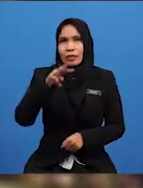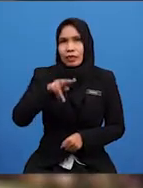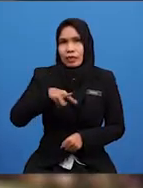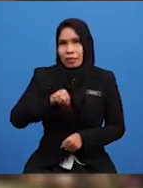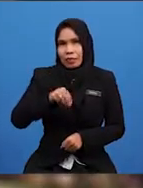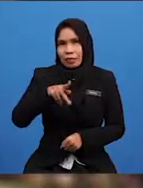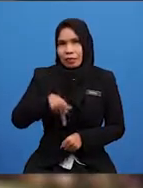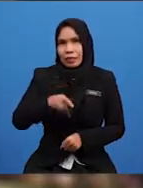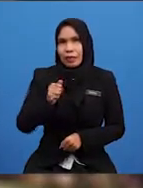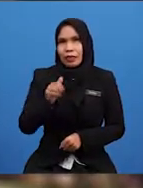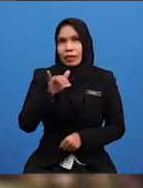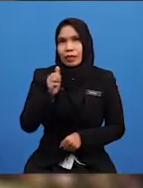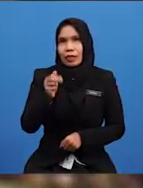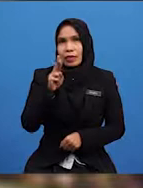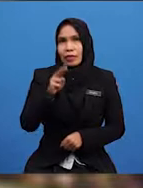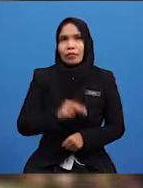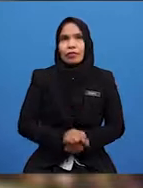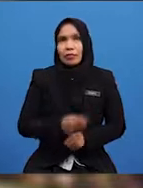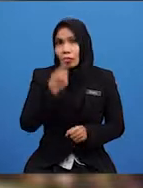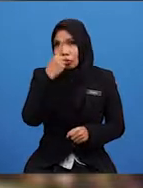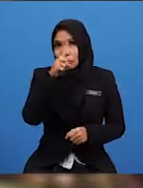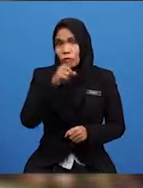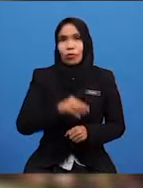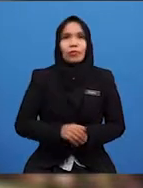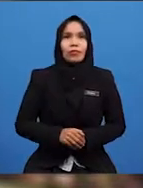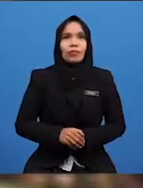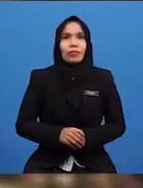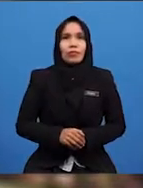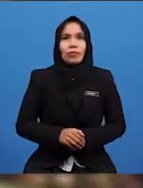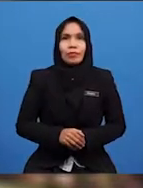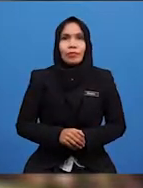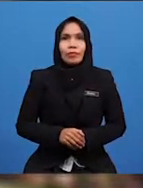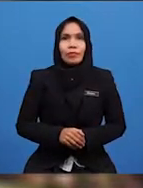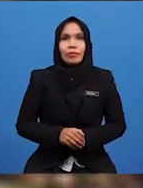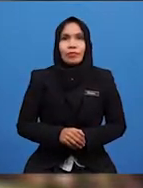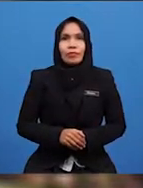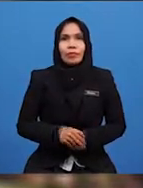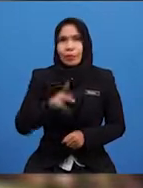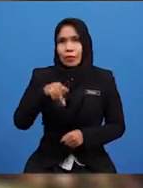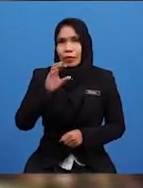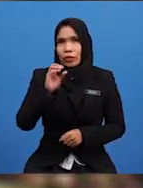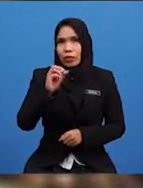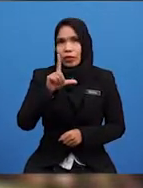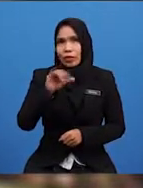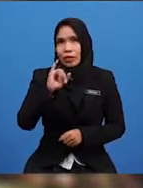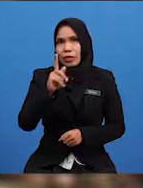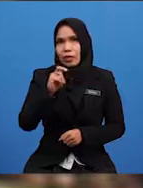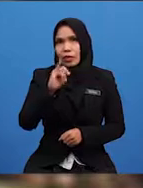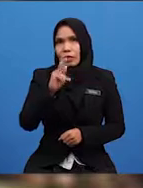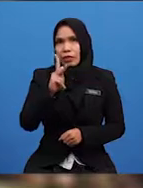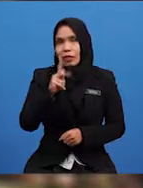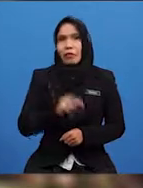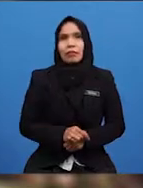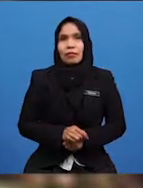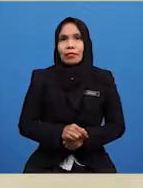Pembentukan empayar mempunyai kepentingannya yang tersendiri, iaitu dari sudut politik, ekonomi, sosial